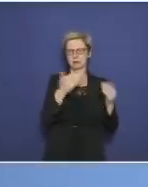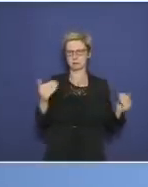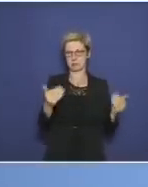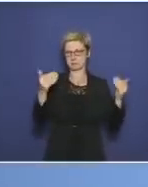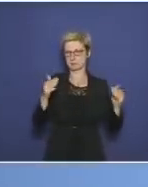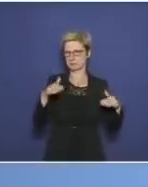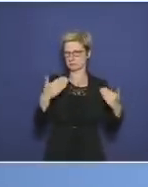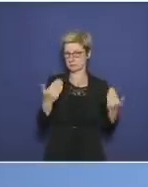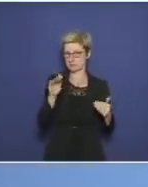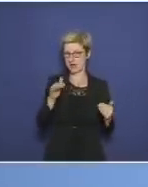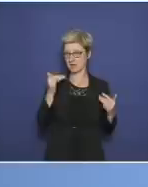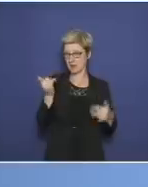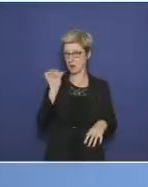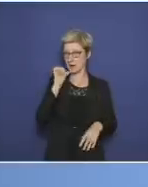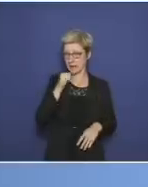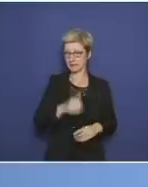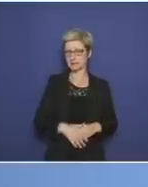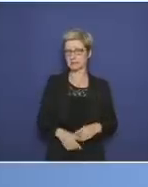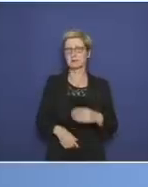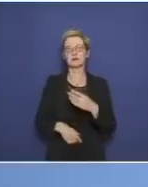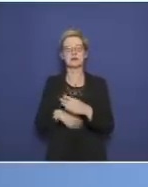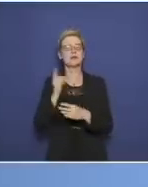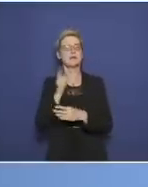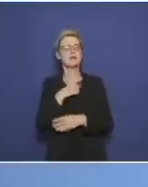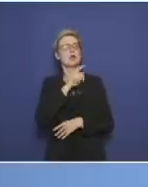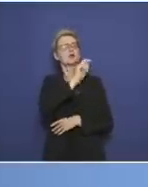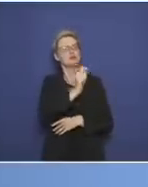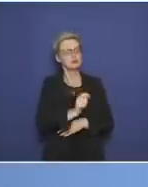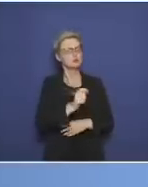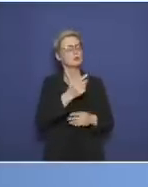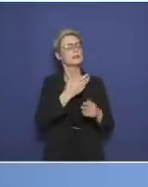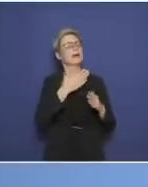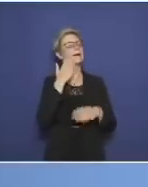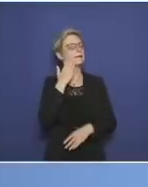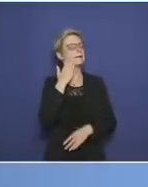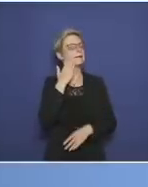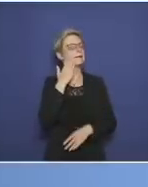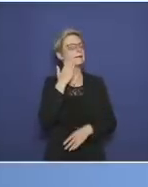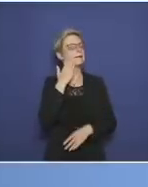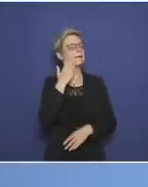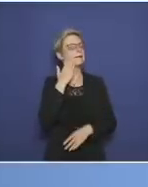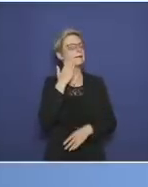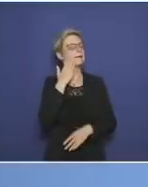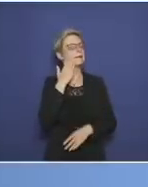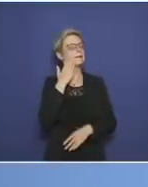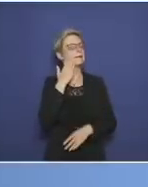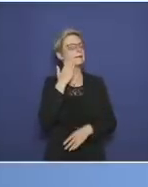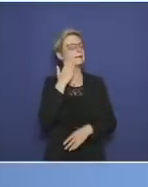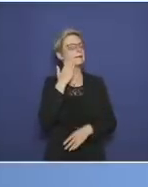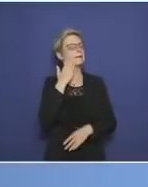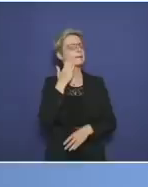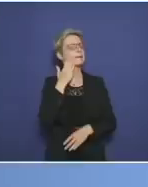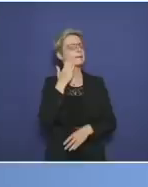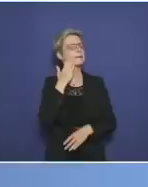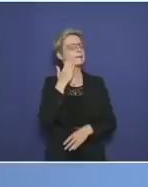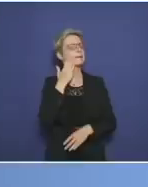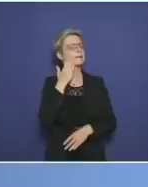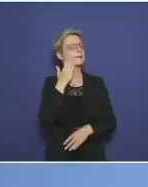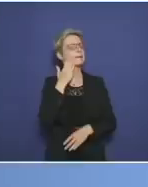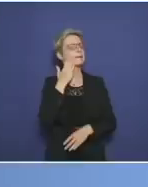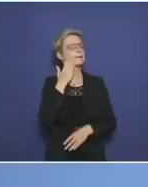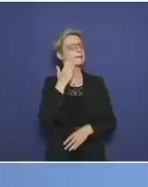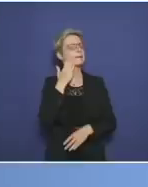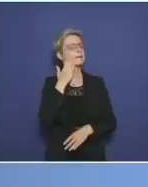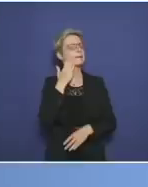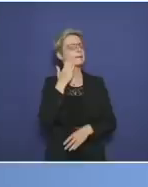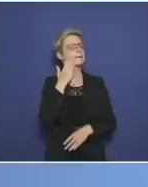sind, bekannt. Im Detail ist sie noch nicht ausgewertet. Das wird sicherlich geschehen. Auch dazu noch ein kleiner Hinweis, ohne die Studie zu